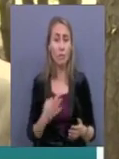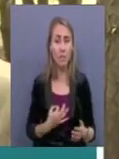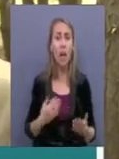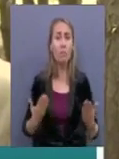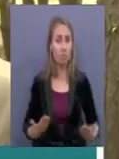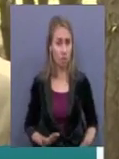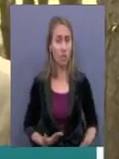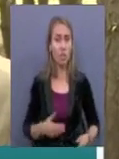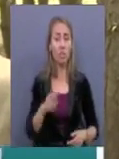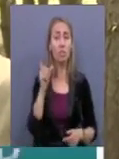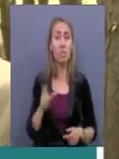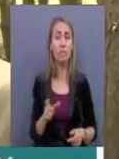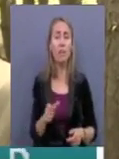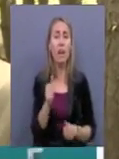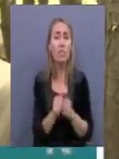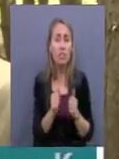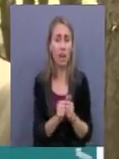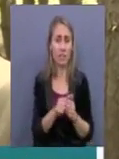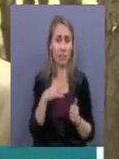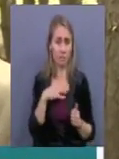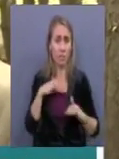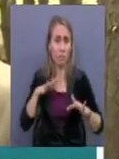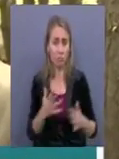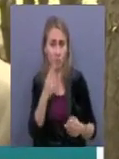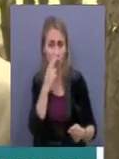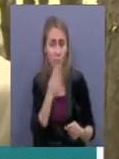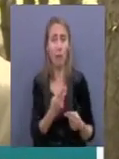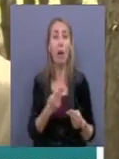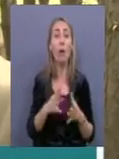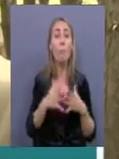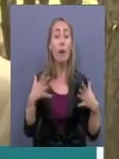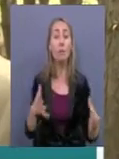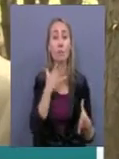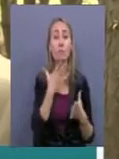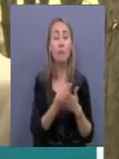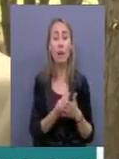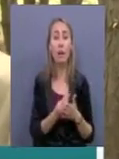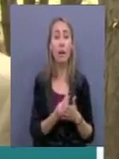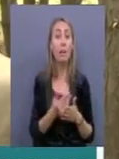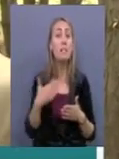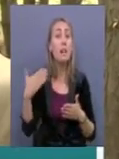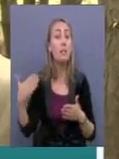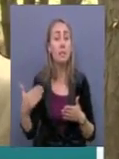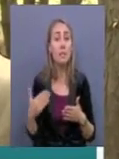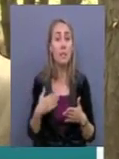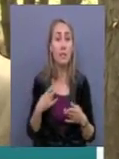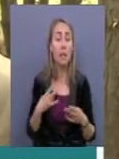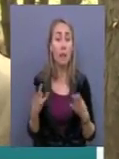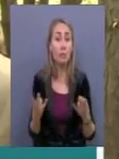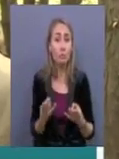Ал кейде көрмейміз, бірақ сезбейміз. Ал өмірде көп нәрселер бар ғой, көзінің астында қалып кетіп